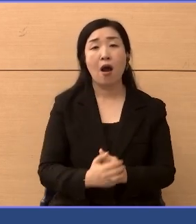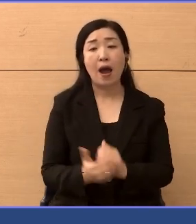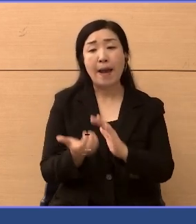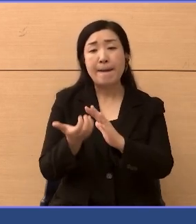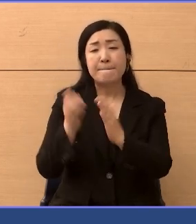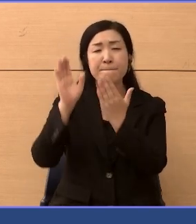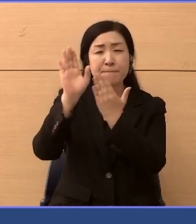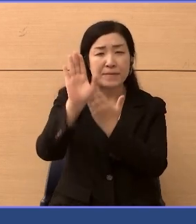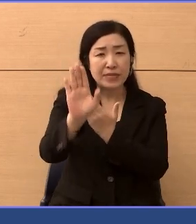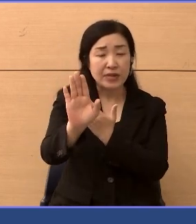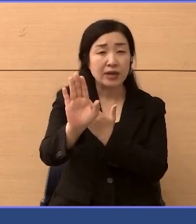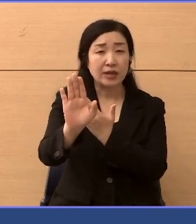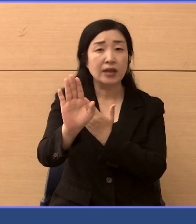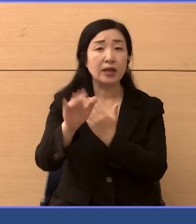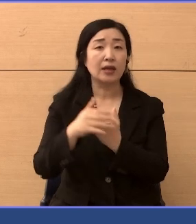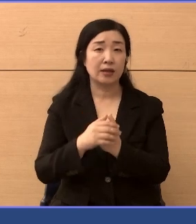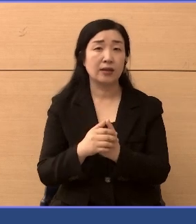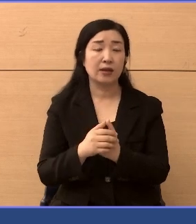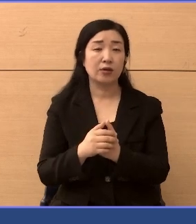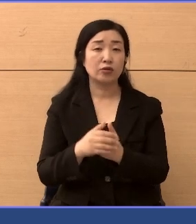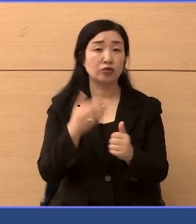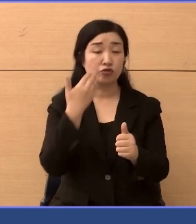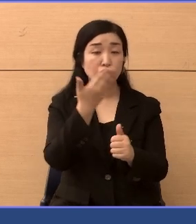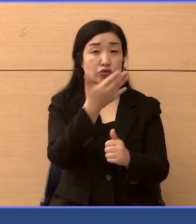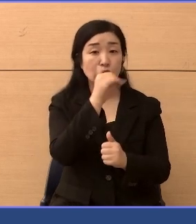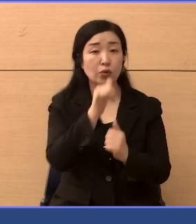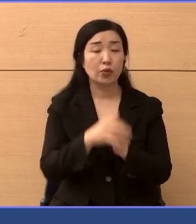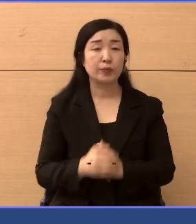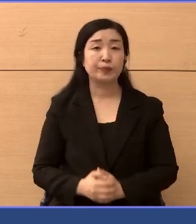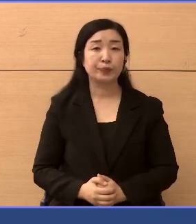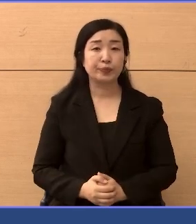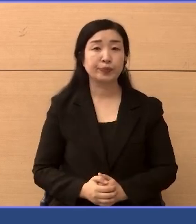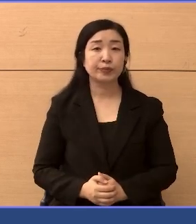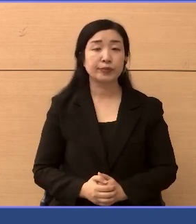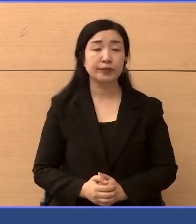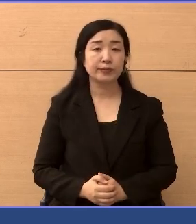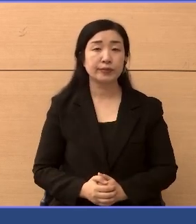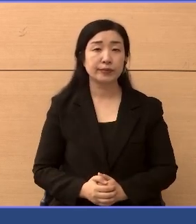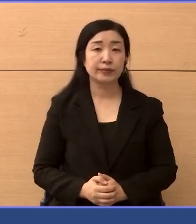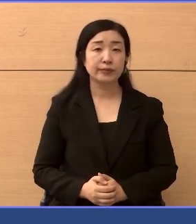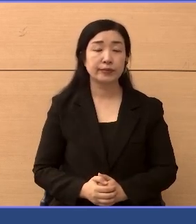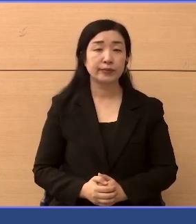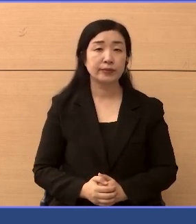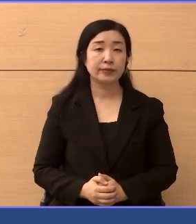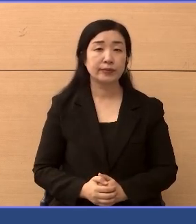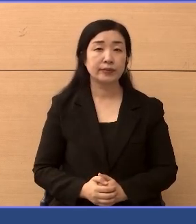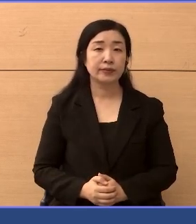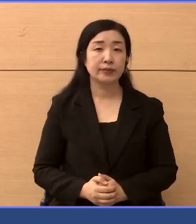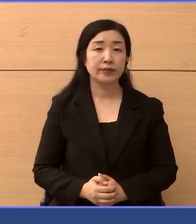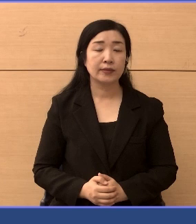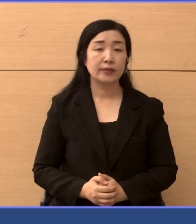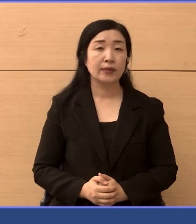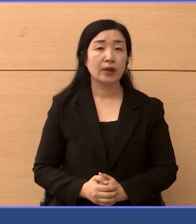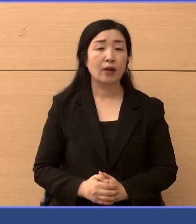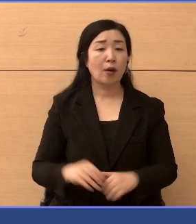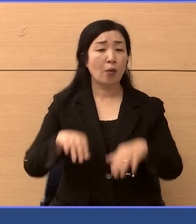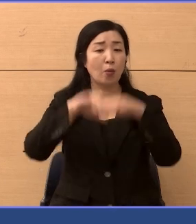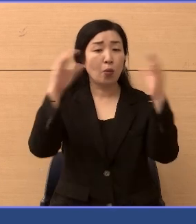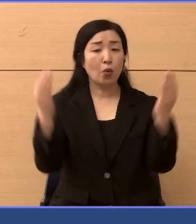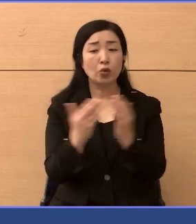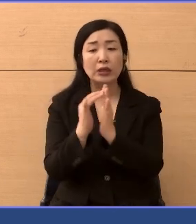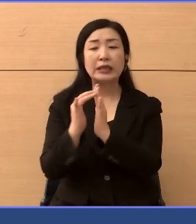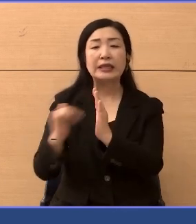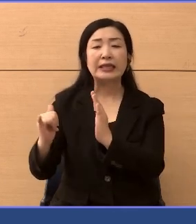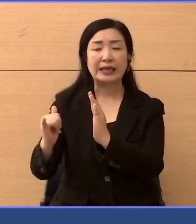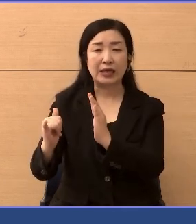And of 미래에 대한 course, 어떤 시사점을 as 줄 수 Hee Jong 있습니다. pointed out, 그래서 may have 희정님께서 지적하신 것처럼 implications for other family 아무래도 members 전체적인 because